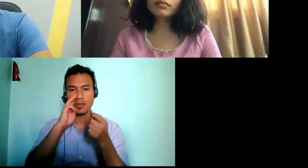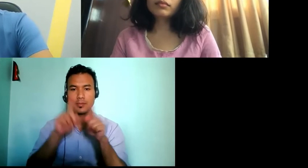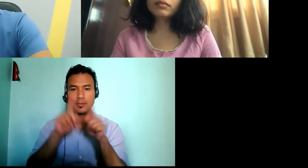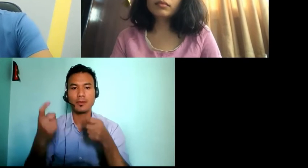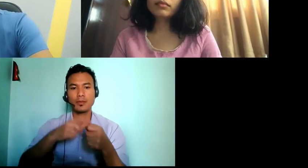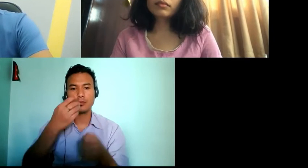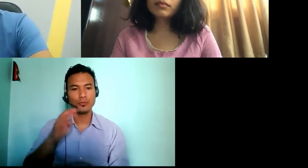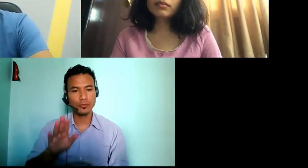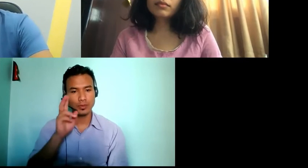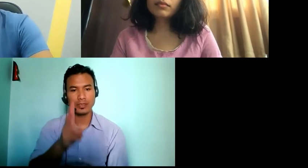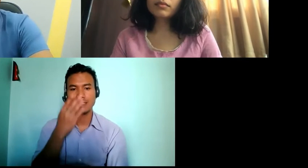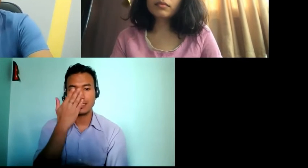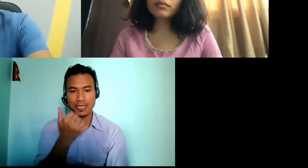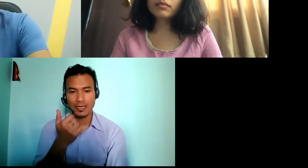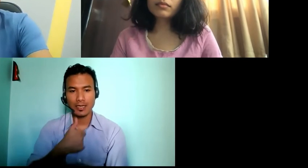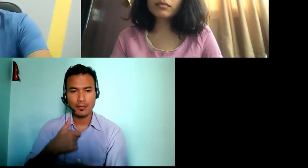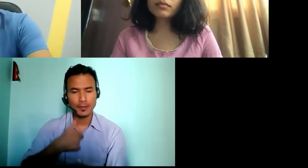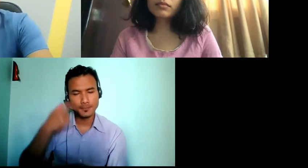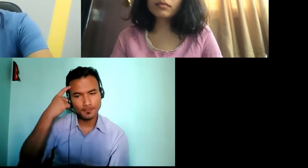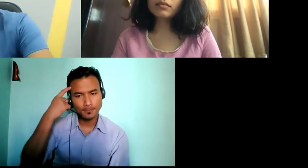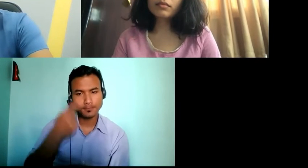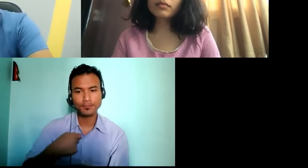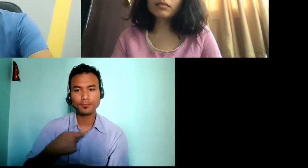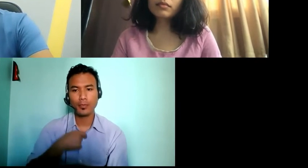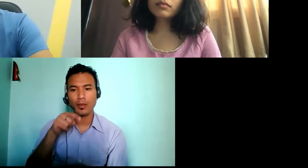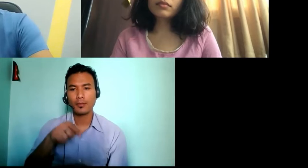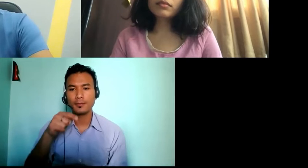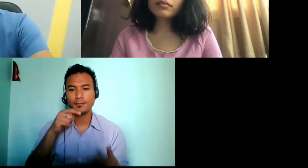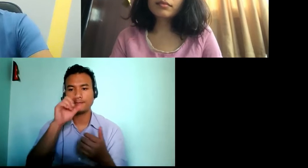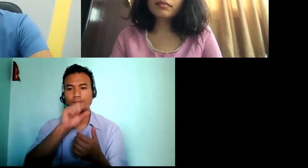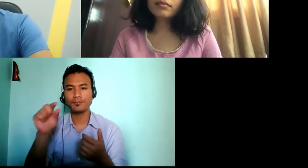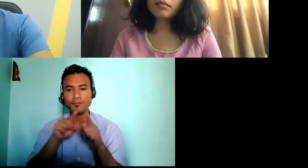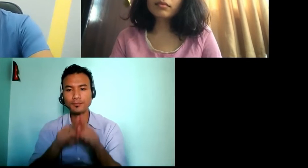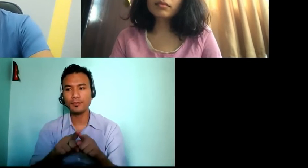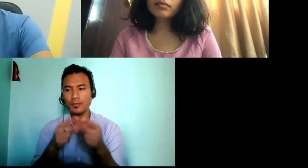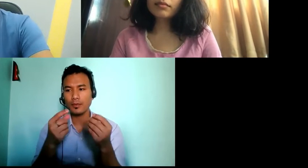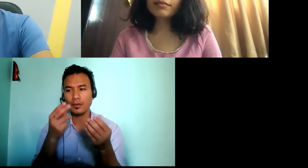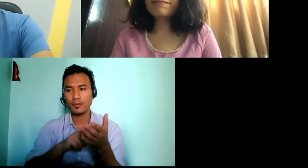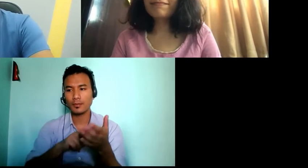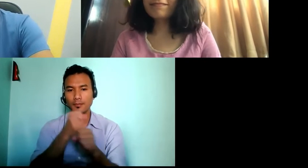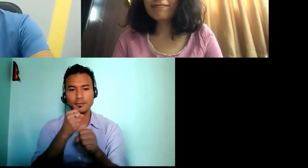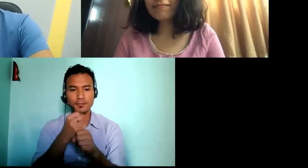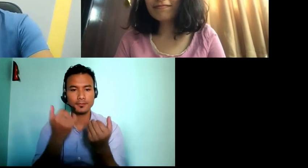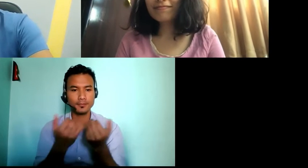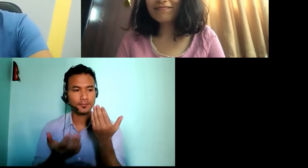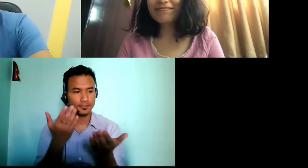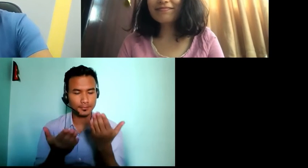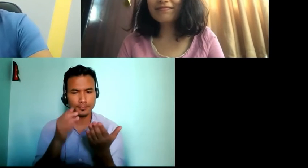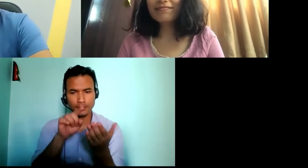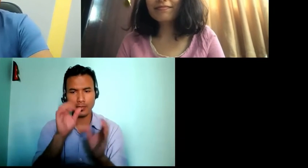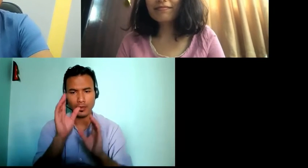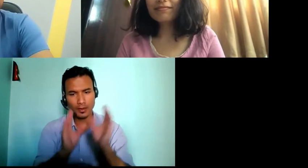हुनुहुन्छ। त्यही कारणले हामीले सोच्यौँ कि उहाँ अलिकति हाम्रो यो आजको विषयवस्तुलाई अलिक रेलेभेन्ट पनि हुनुहुन्छ। तपाईँलाई